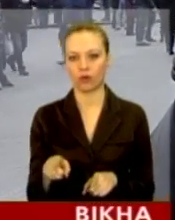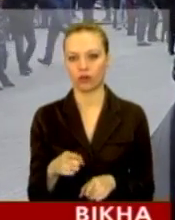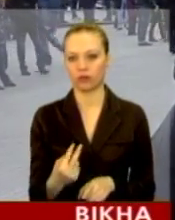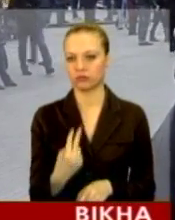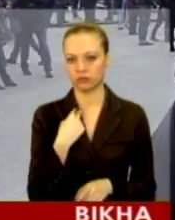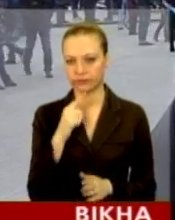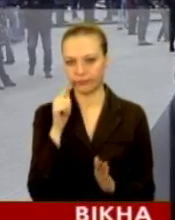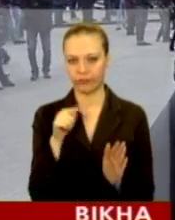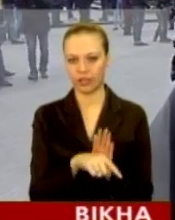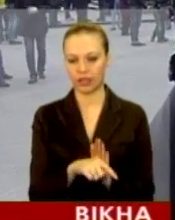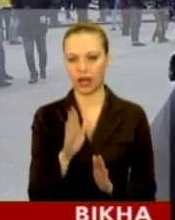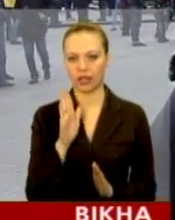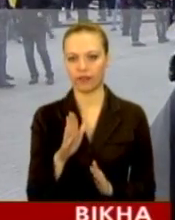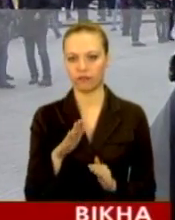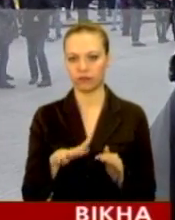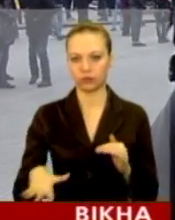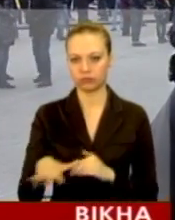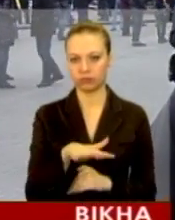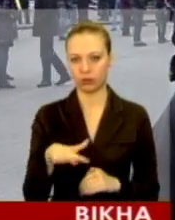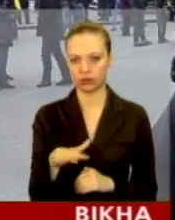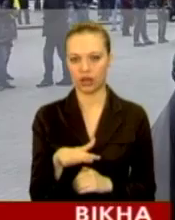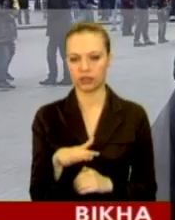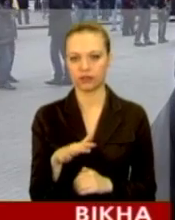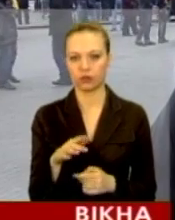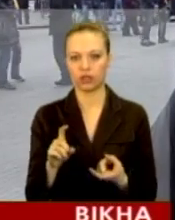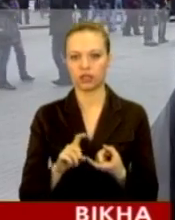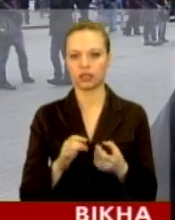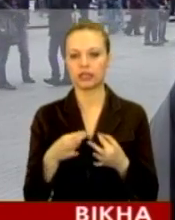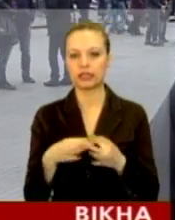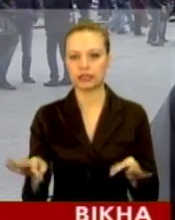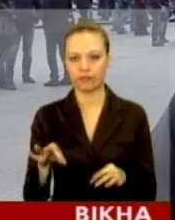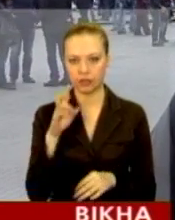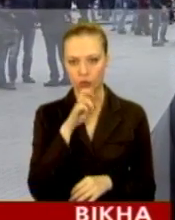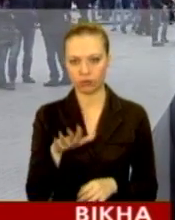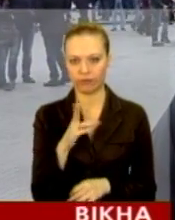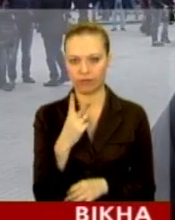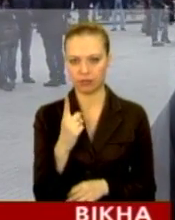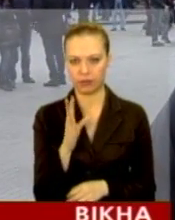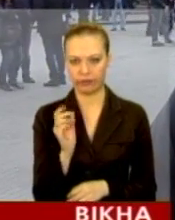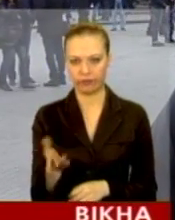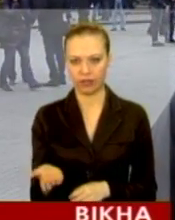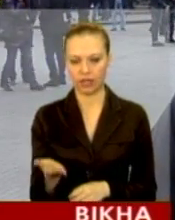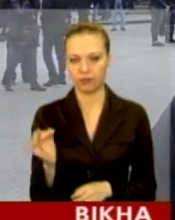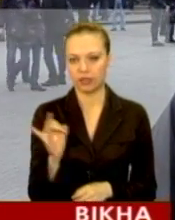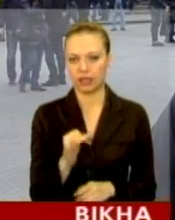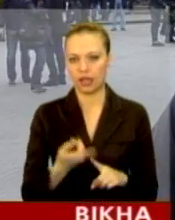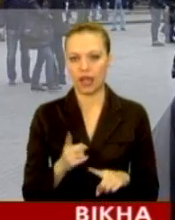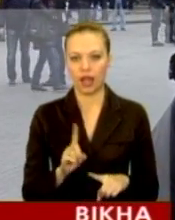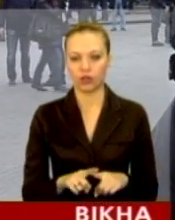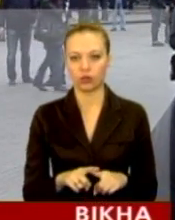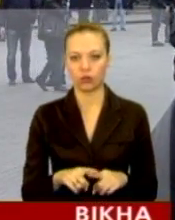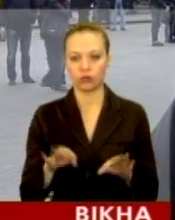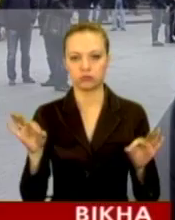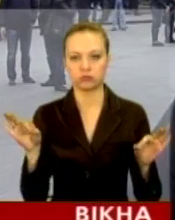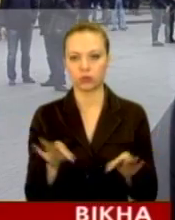безпардонне внедрення в пространство независимого государства в 21 веке. І це